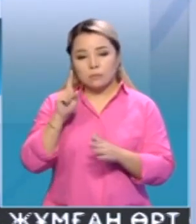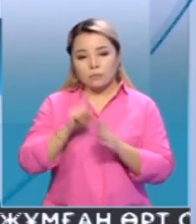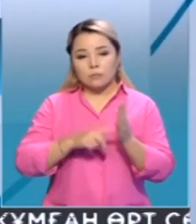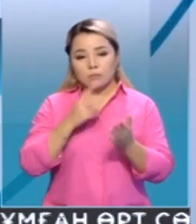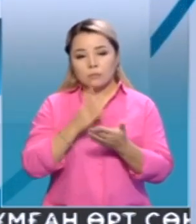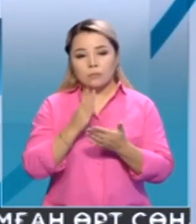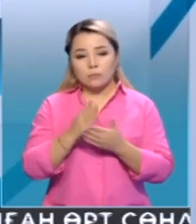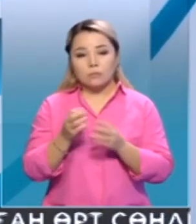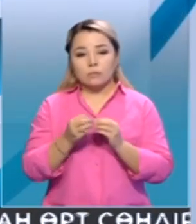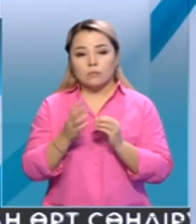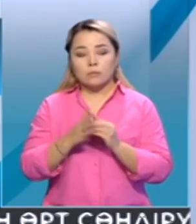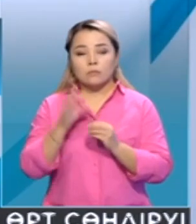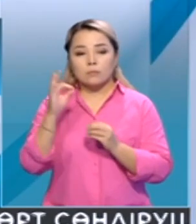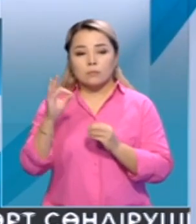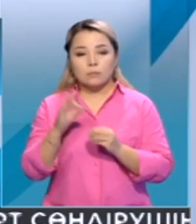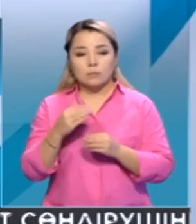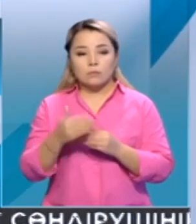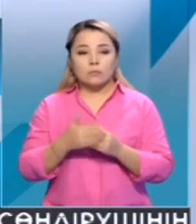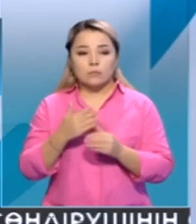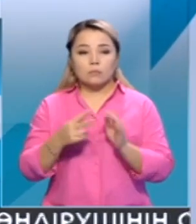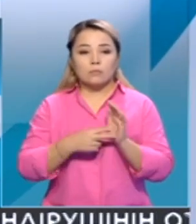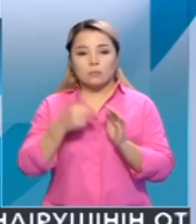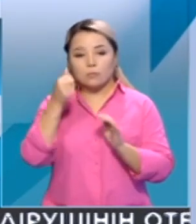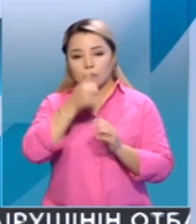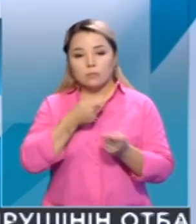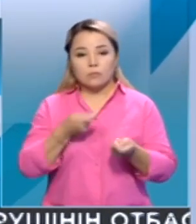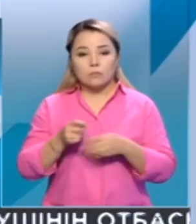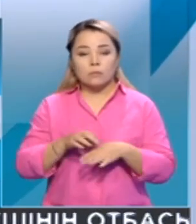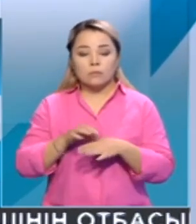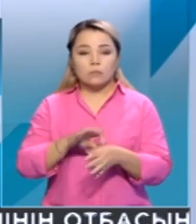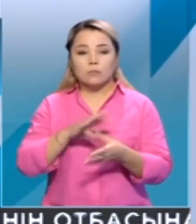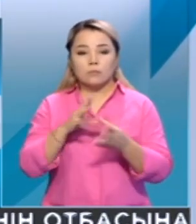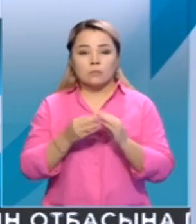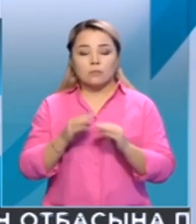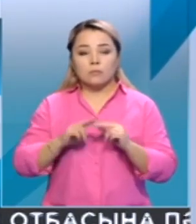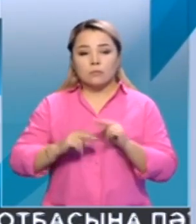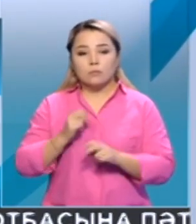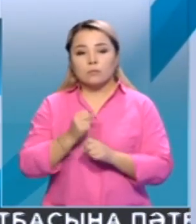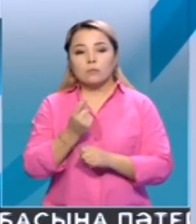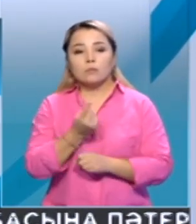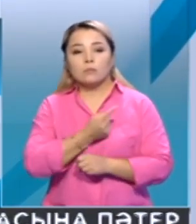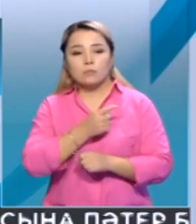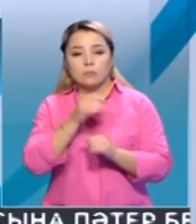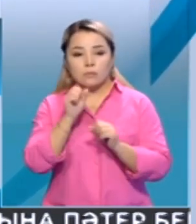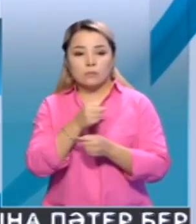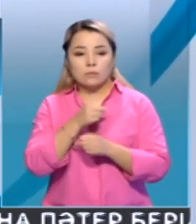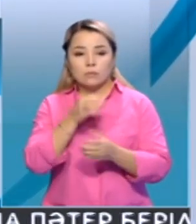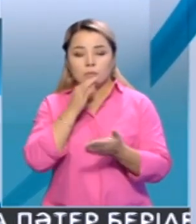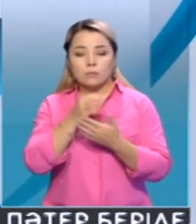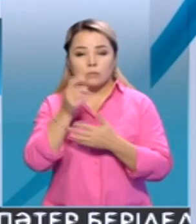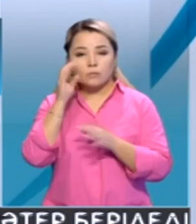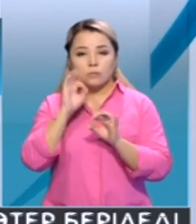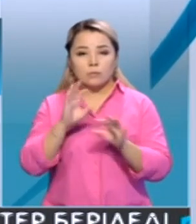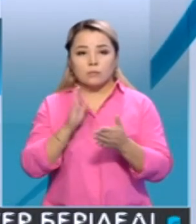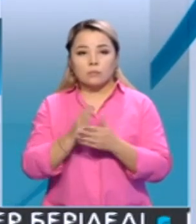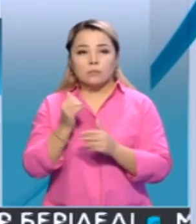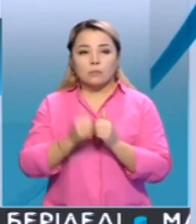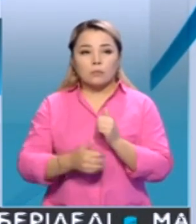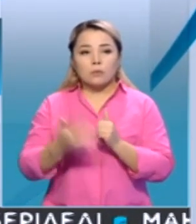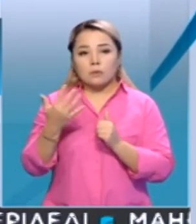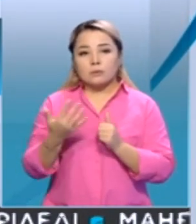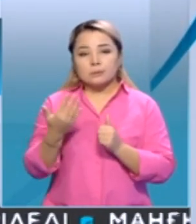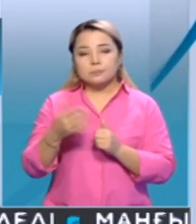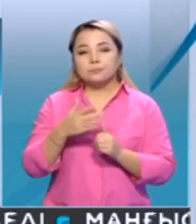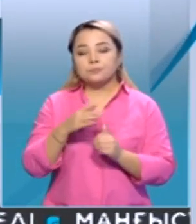сенімді. 15%-ға жуығы 7 жыл ішінде биліктің барлық құрылымдарын монополиялау мүмкін емес деген ойда. Бір қызығы, әрбір